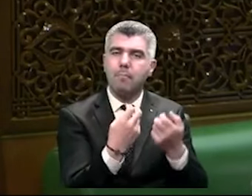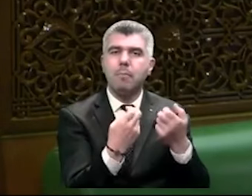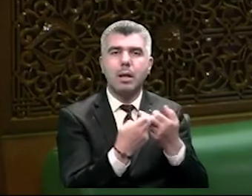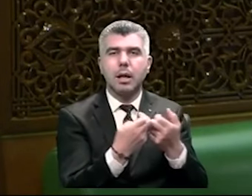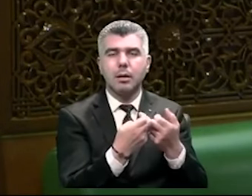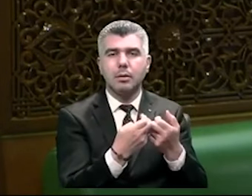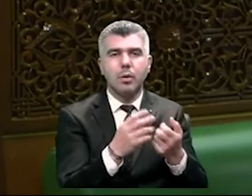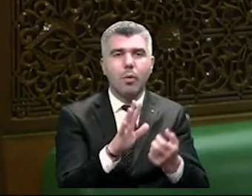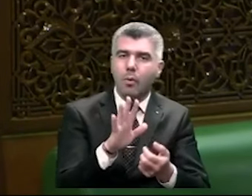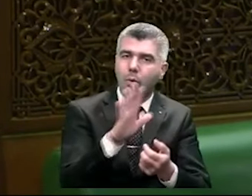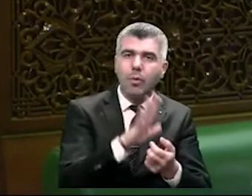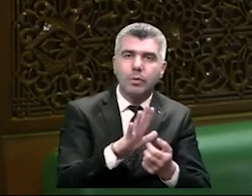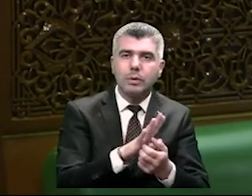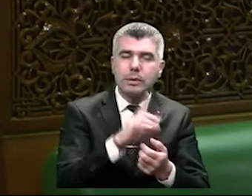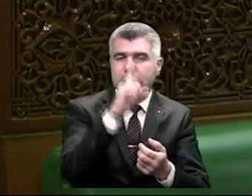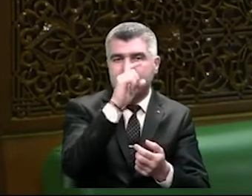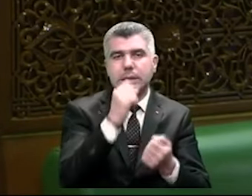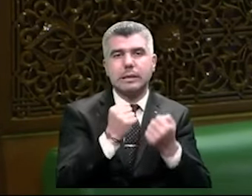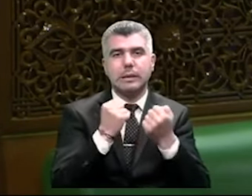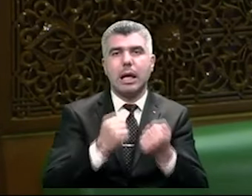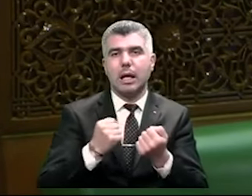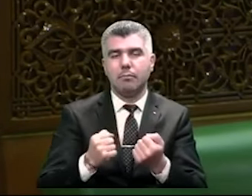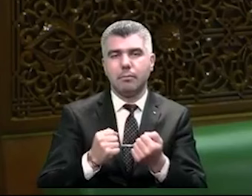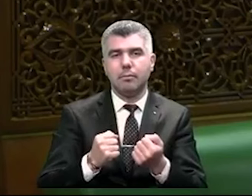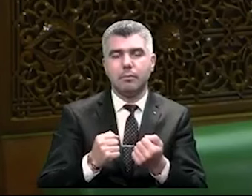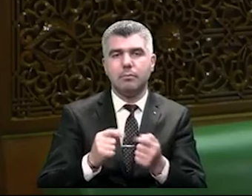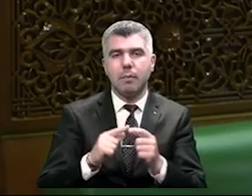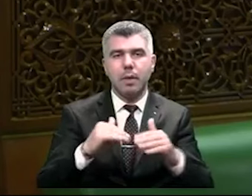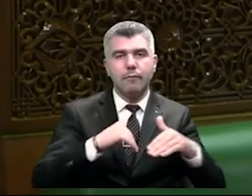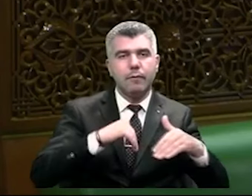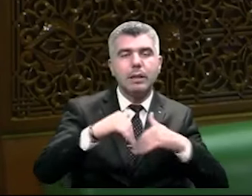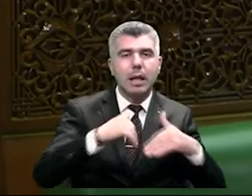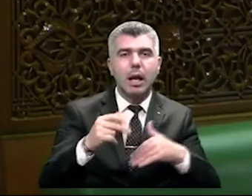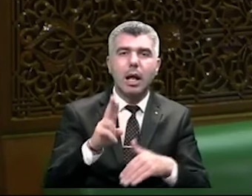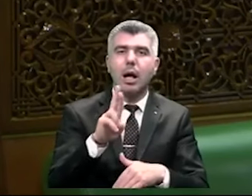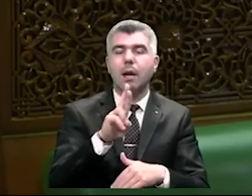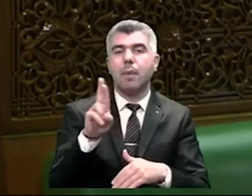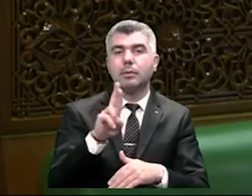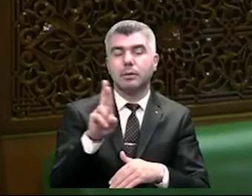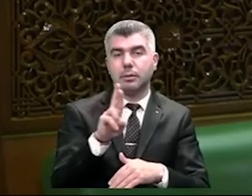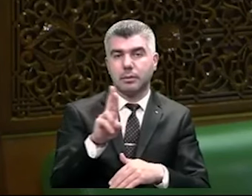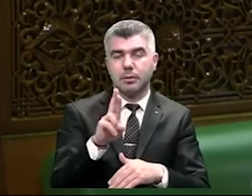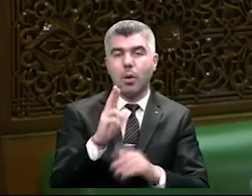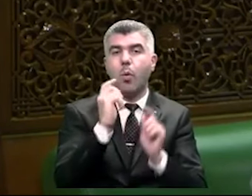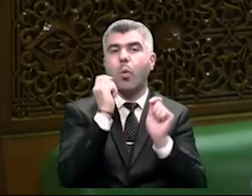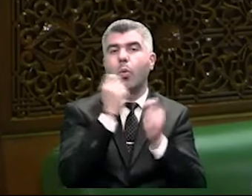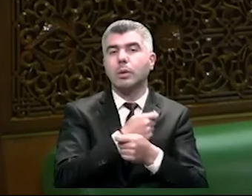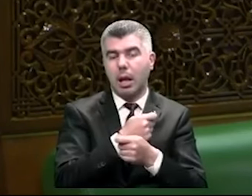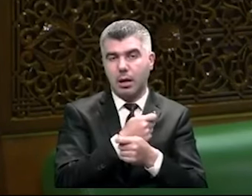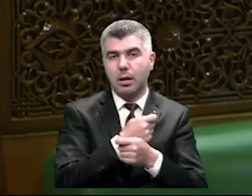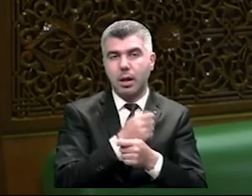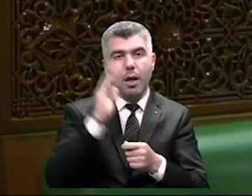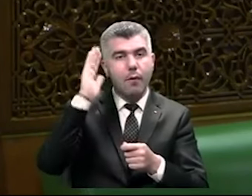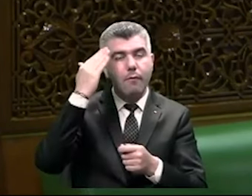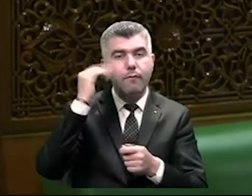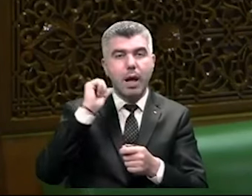كشغل الراي وخاصه مستعملي ال طريق الرباط وجده وذاك المقطع ديال فاس